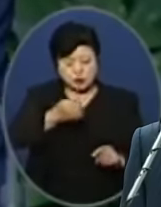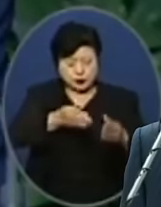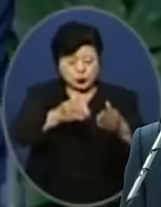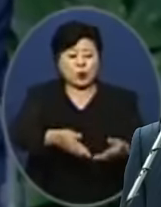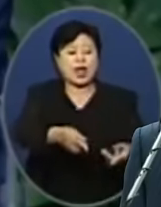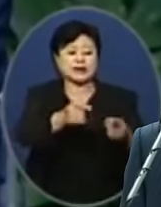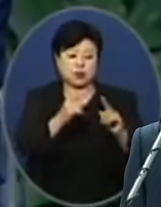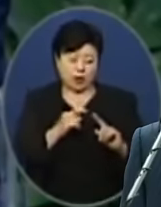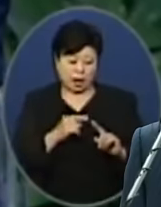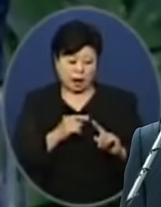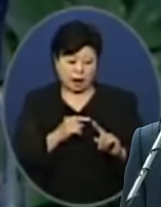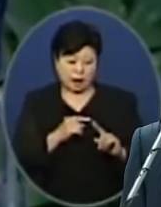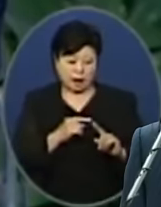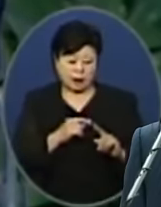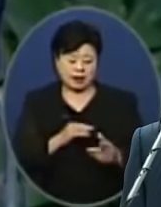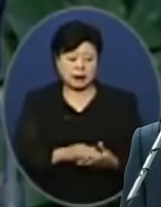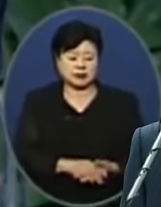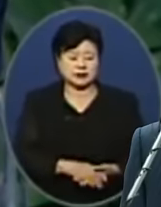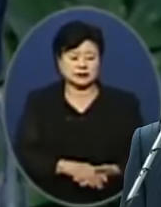통해서 들어오고